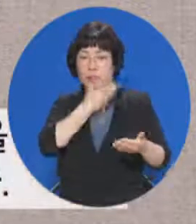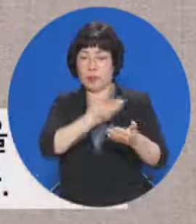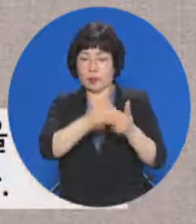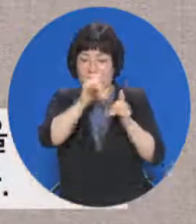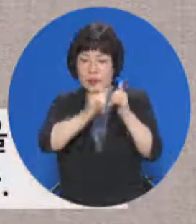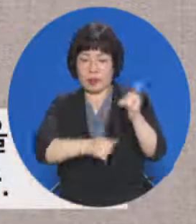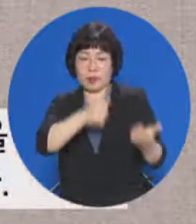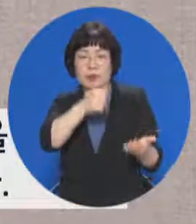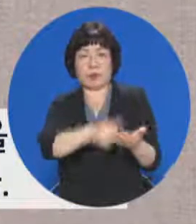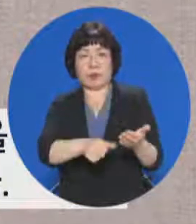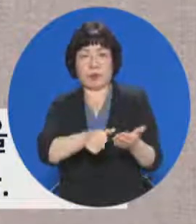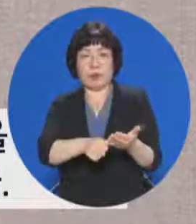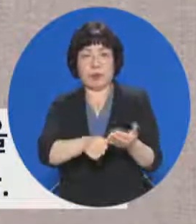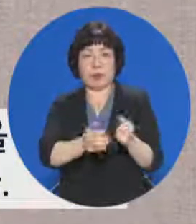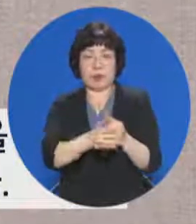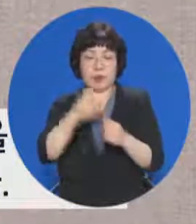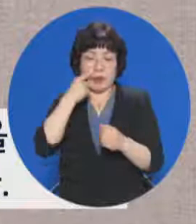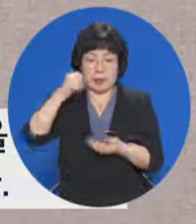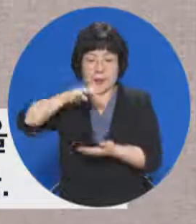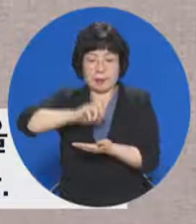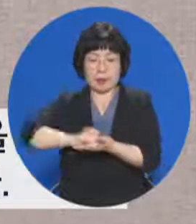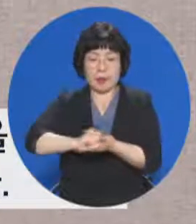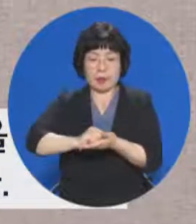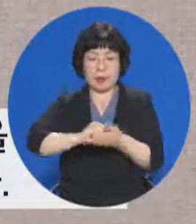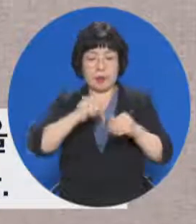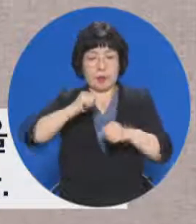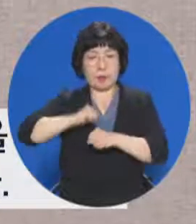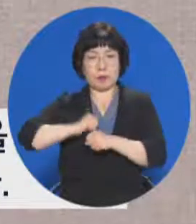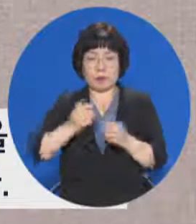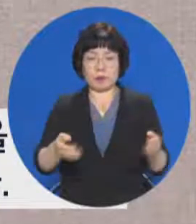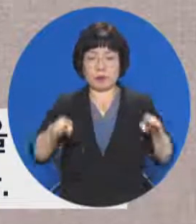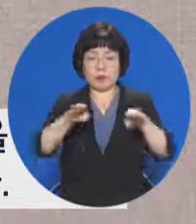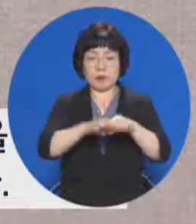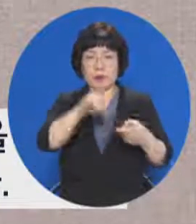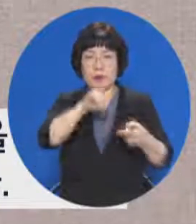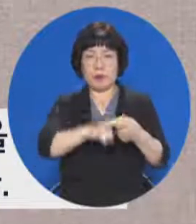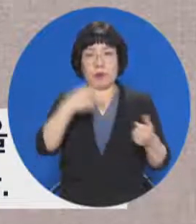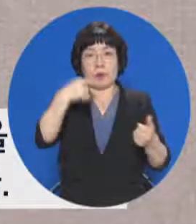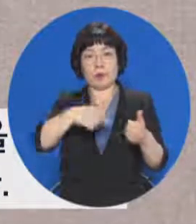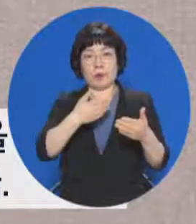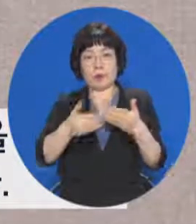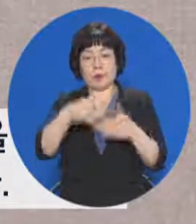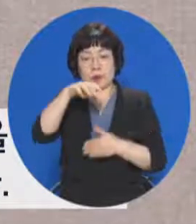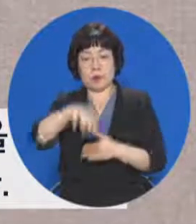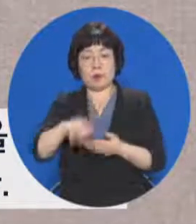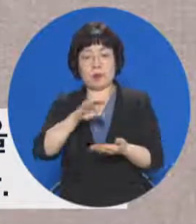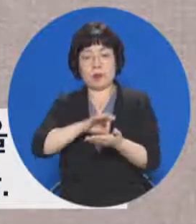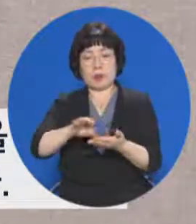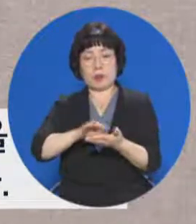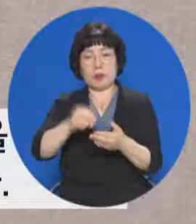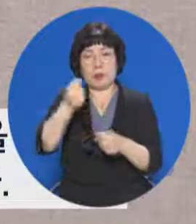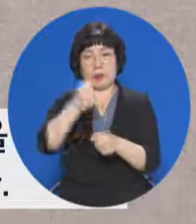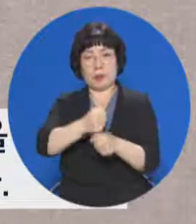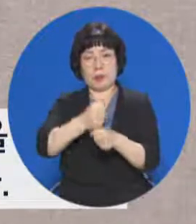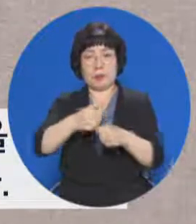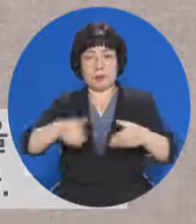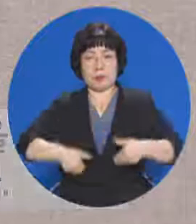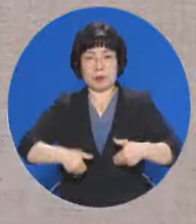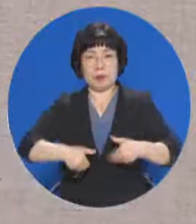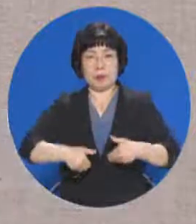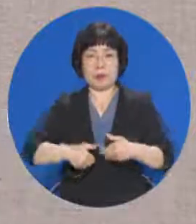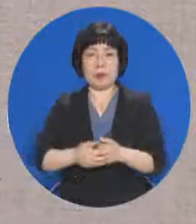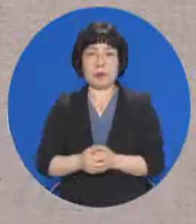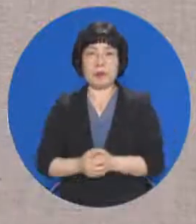역사 자산인 만큼 일제강점기 군사시설을 보존해 교육문화 체험 현장으로 조성해야 한다는 목소리가